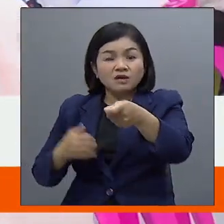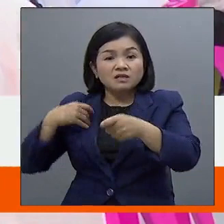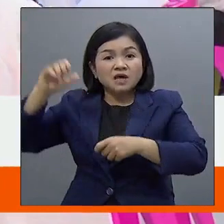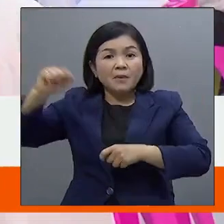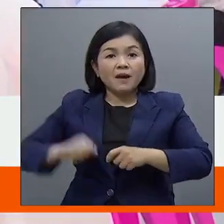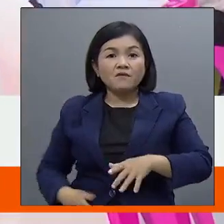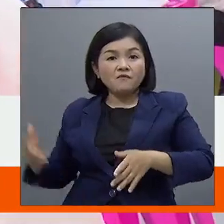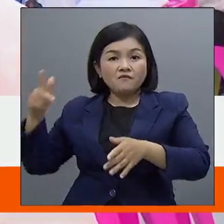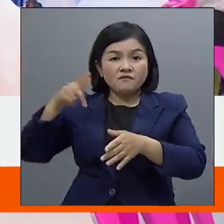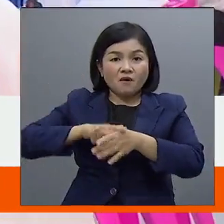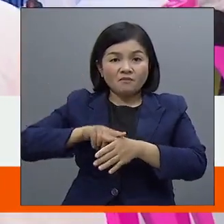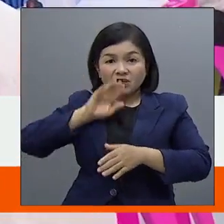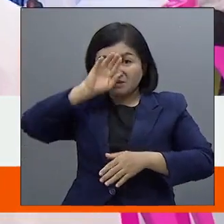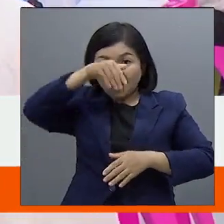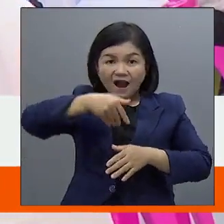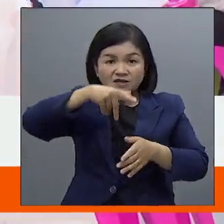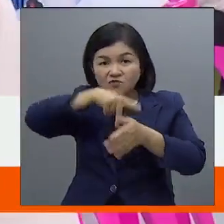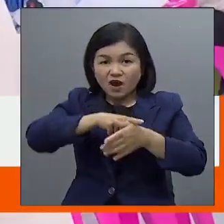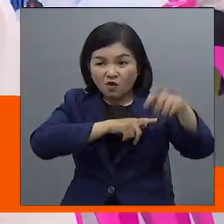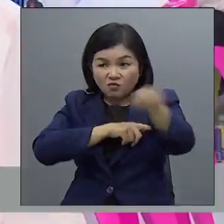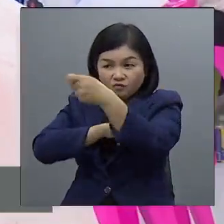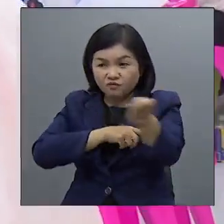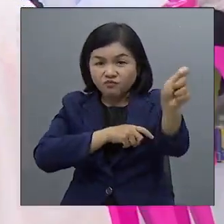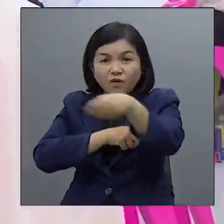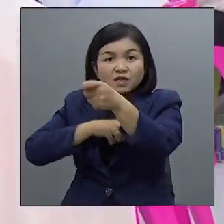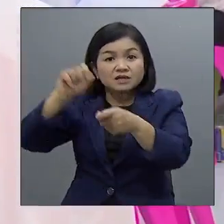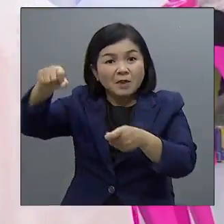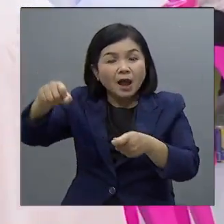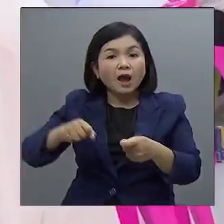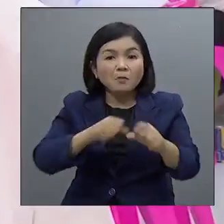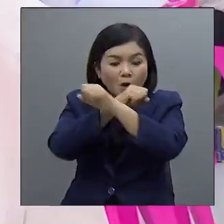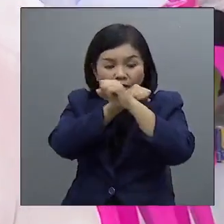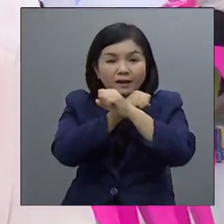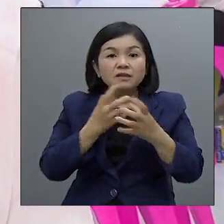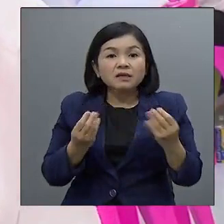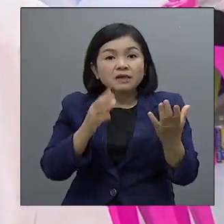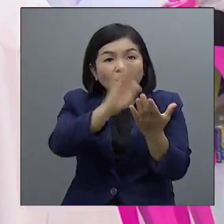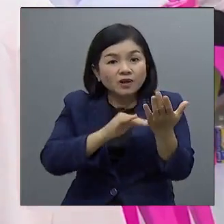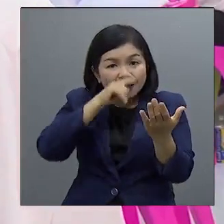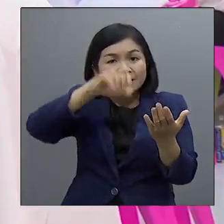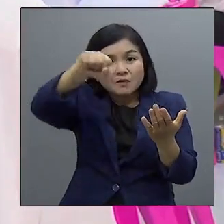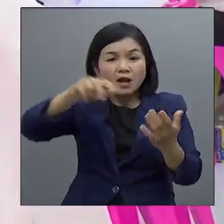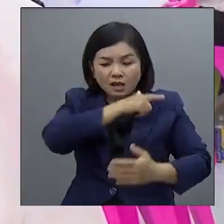ทัพใช่ไหมทำยุทธาธิใช่ไหมเจ้าตักสินกู้มาใช่ไหมท่านเหล่